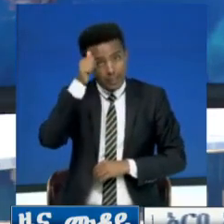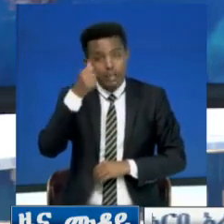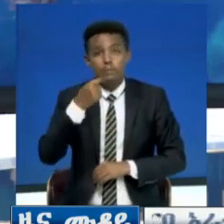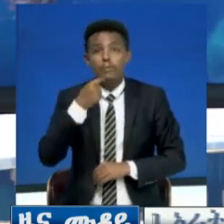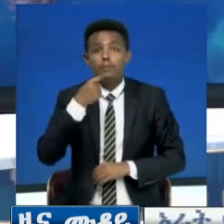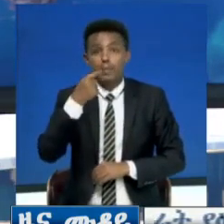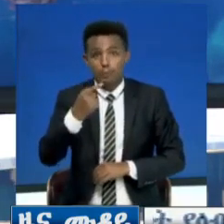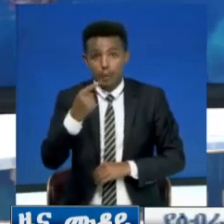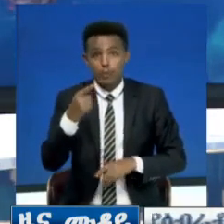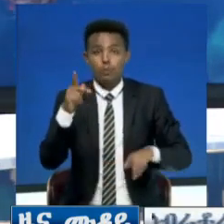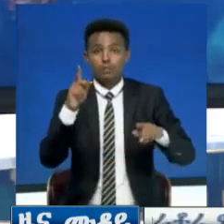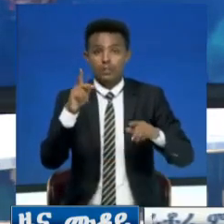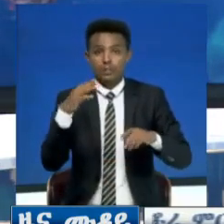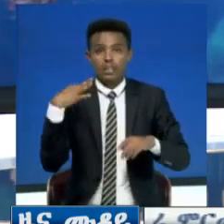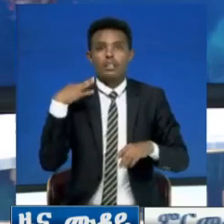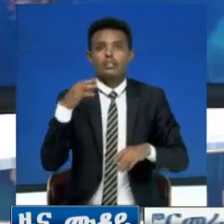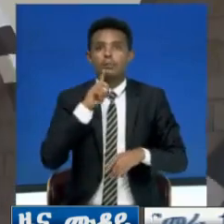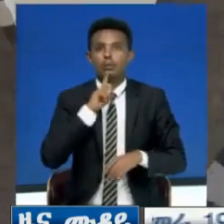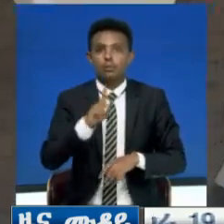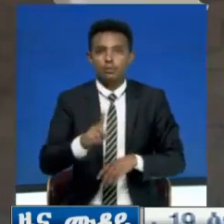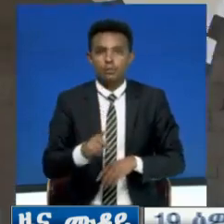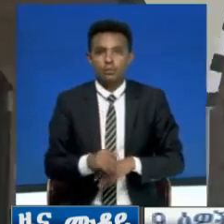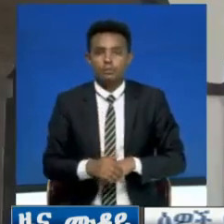ባላለምዬ ተጨማራለሁ።